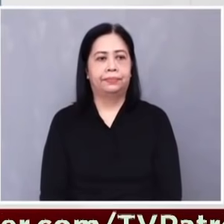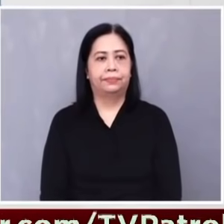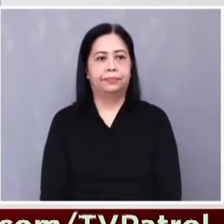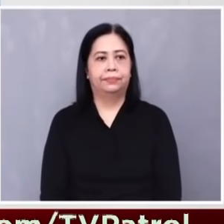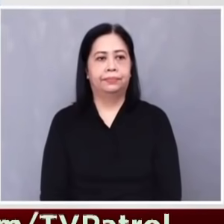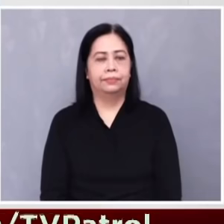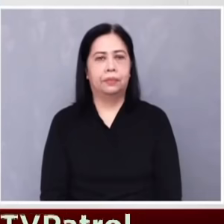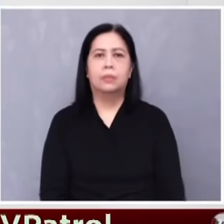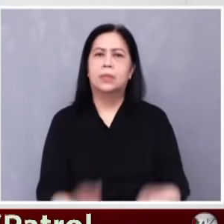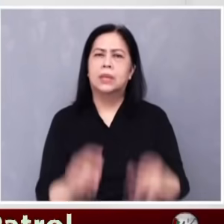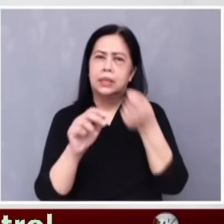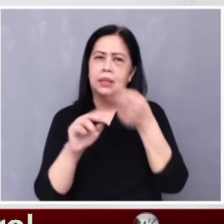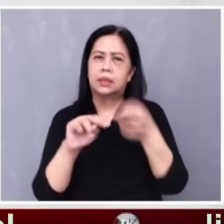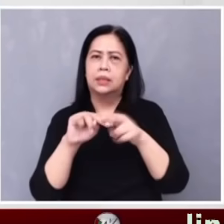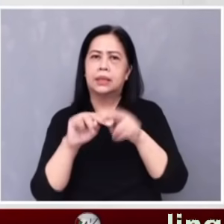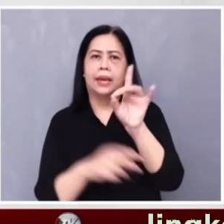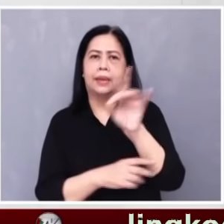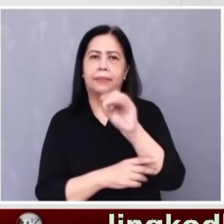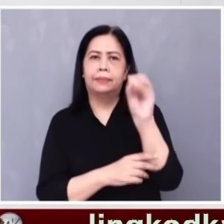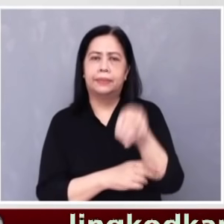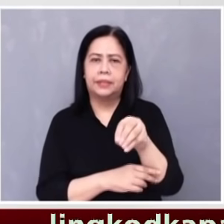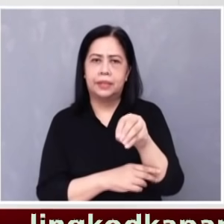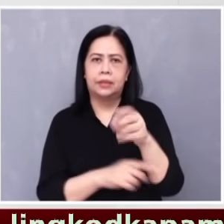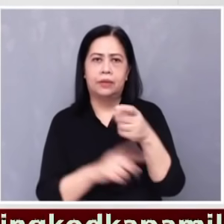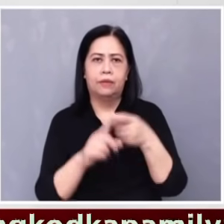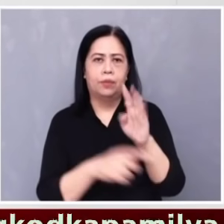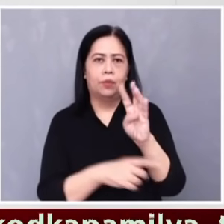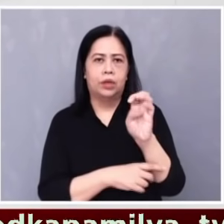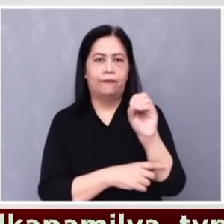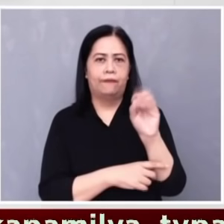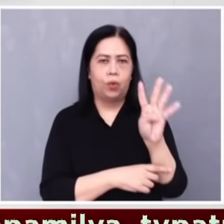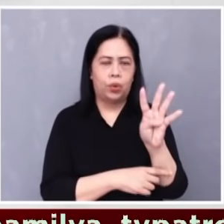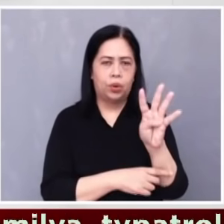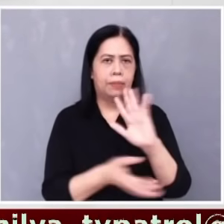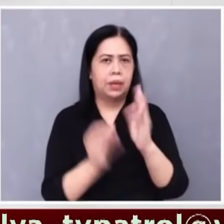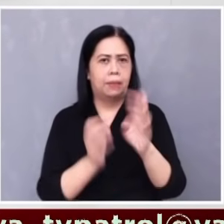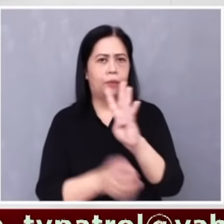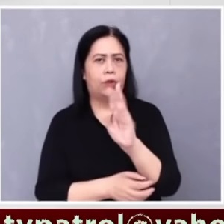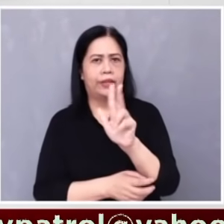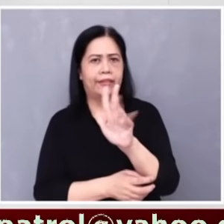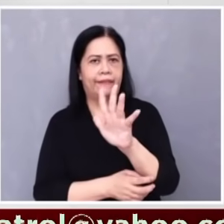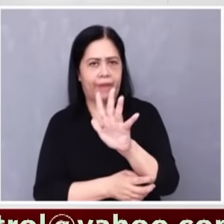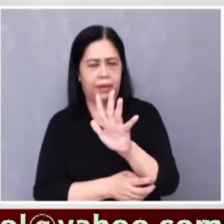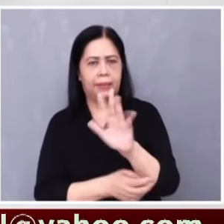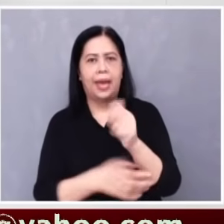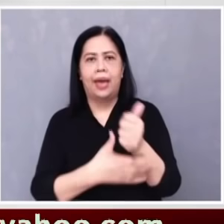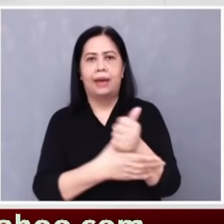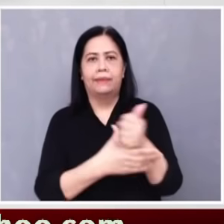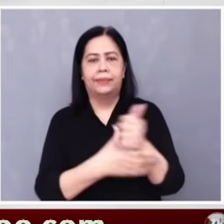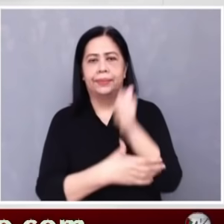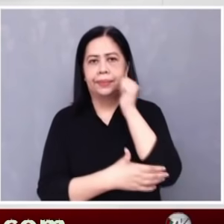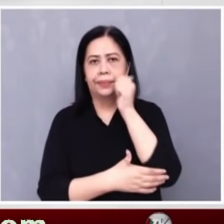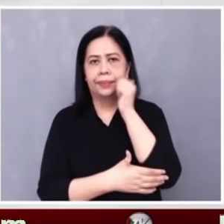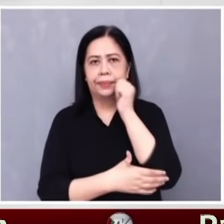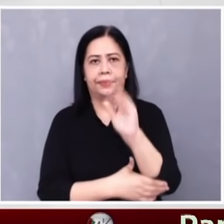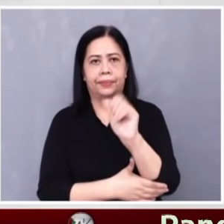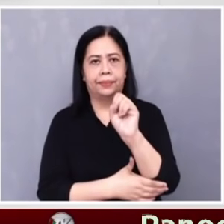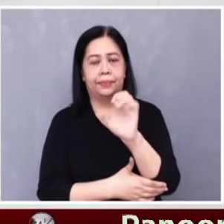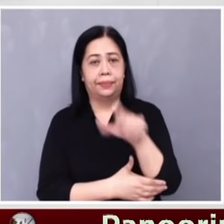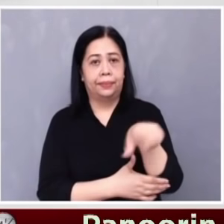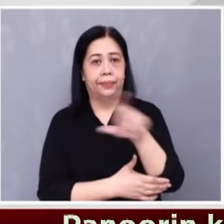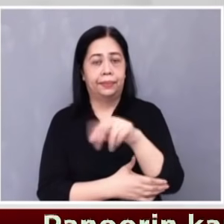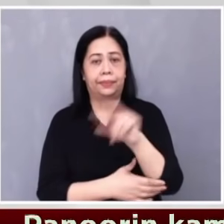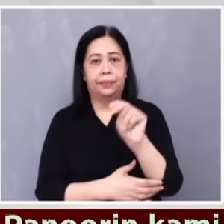Tumaas ng 8% o mula 404, naging 435 ang average daily cases sa NCR mula November 8